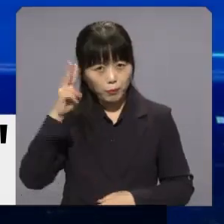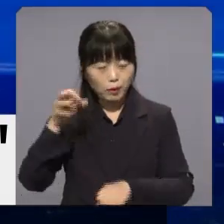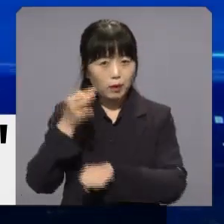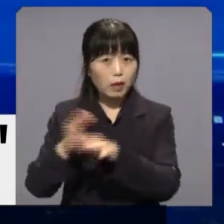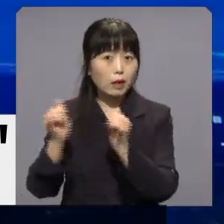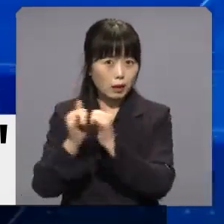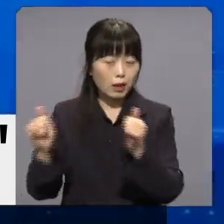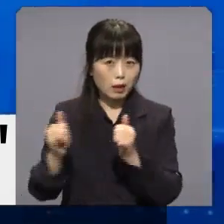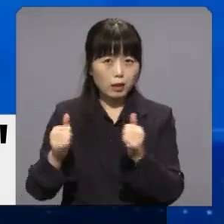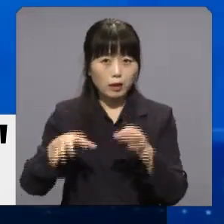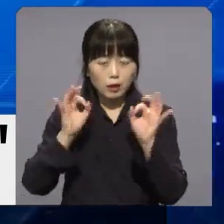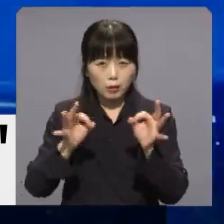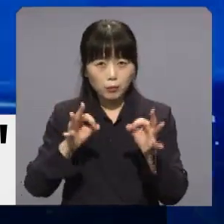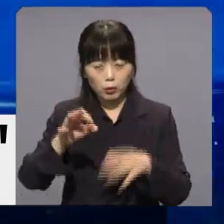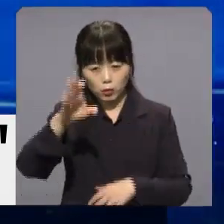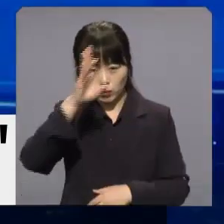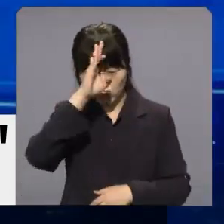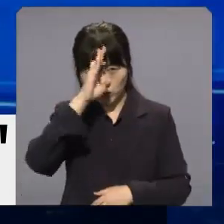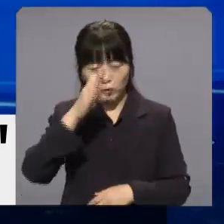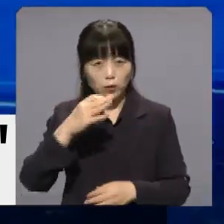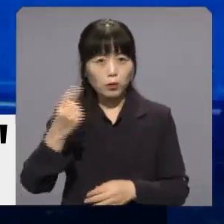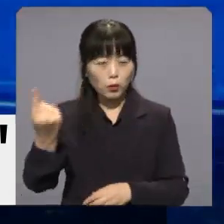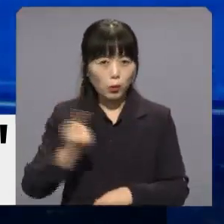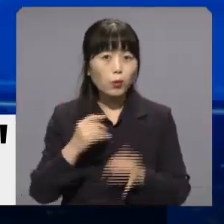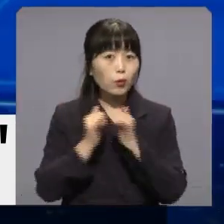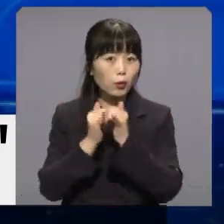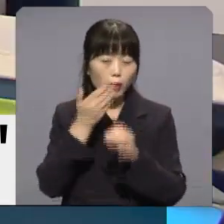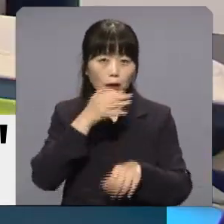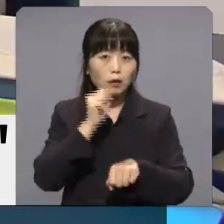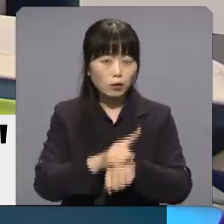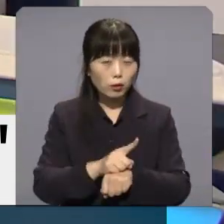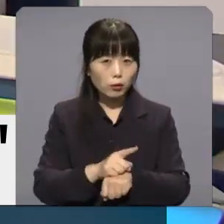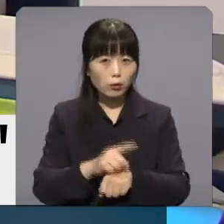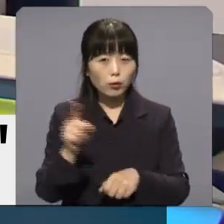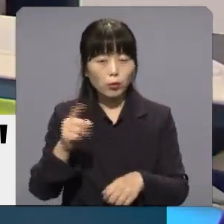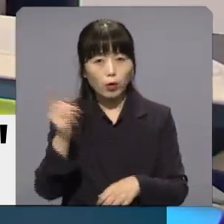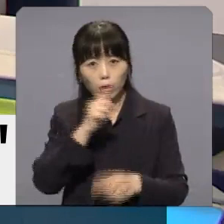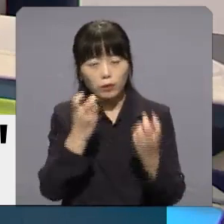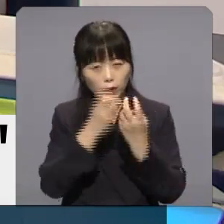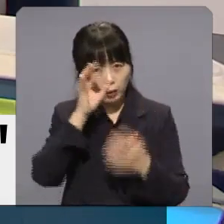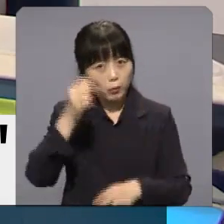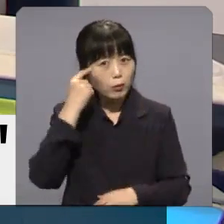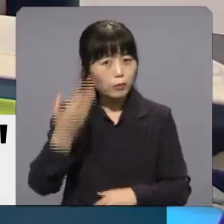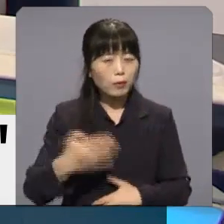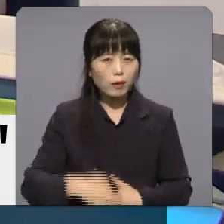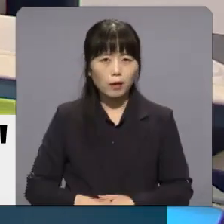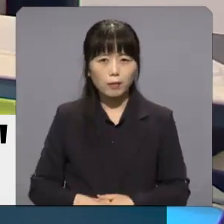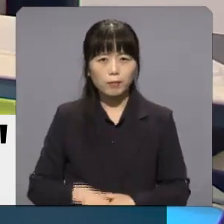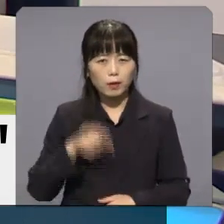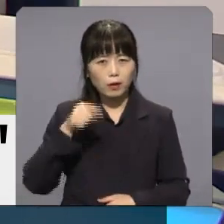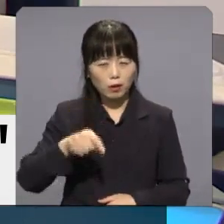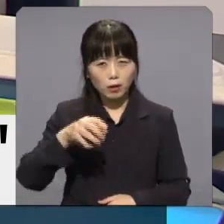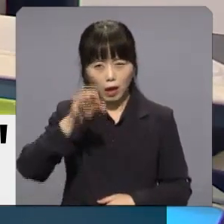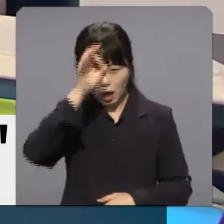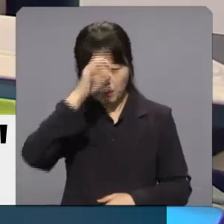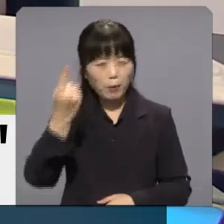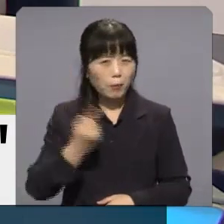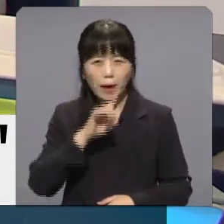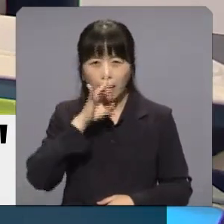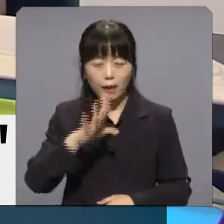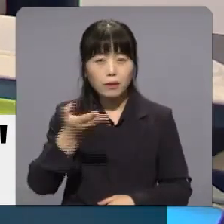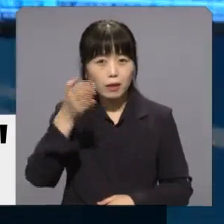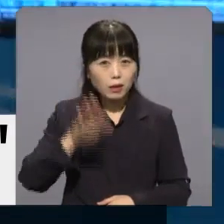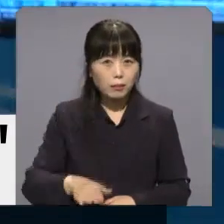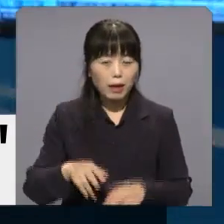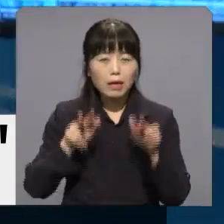부채가 금융위기와 의견 썽 좀 셰 폭탄 일 수도 있지 않습니까 어떻게 보세요 뭐 거기까지 가서 는 안되겠습니다 예 어